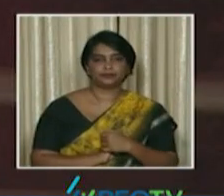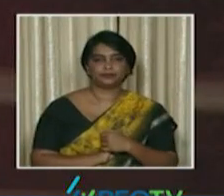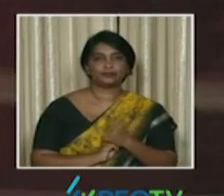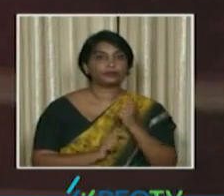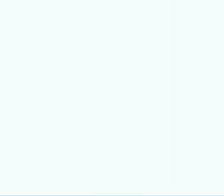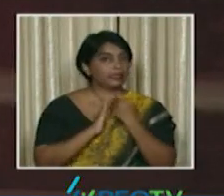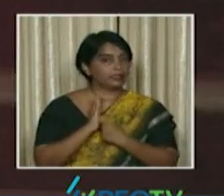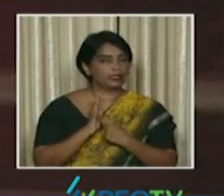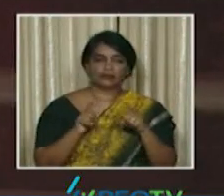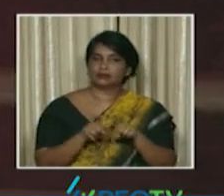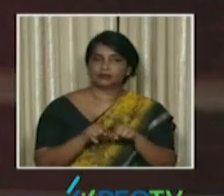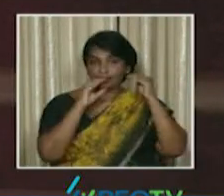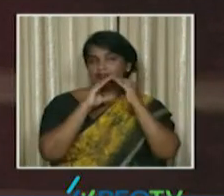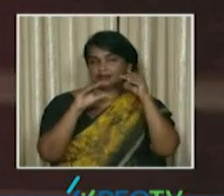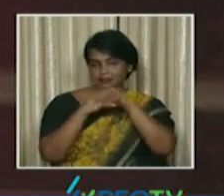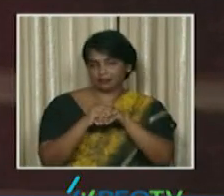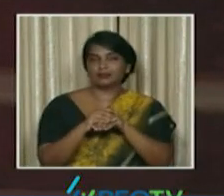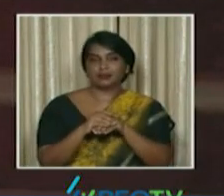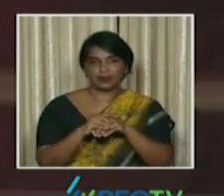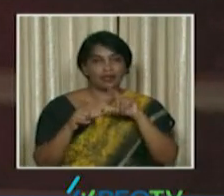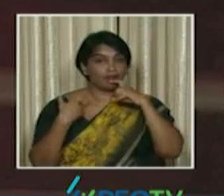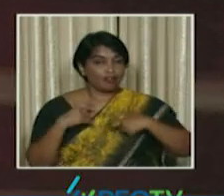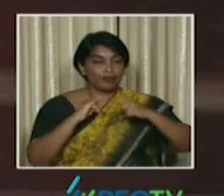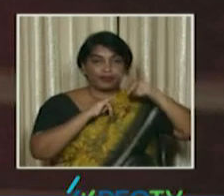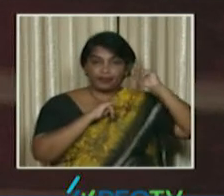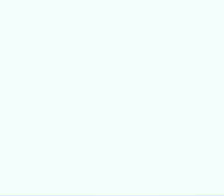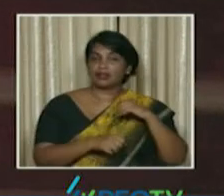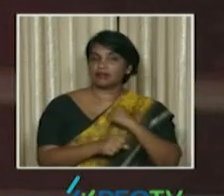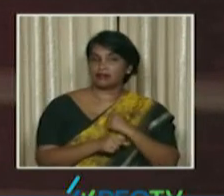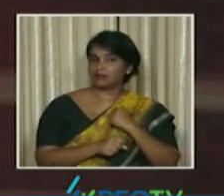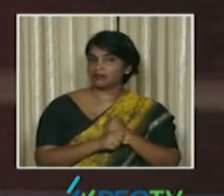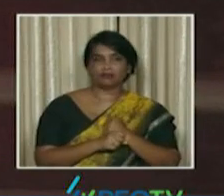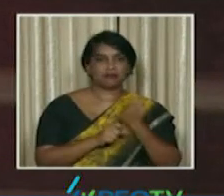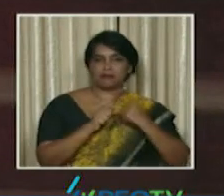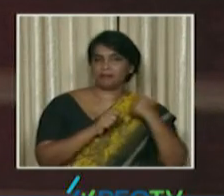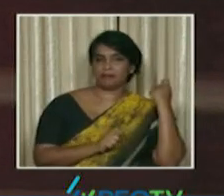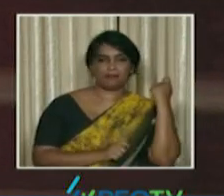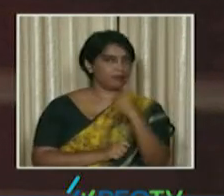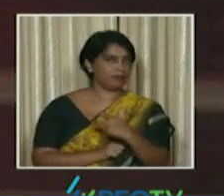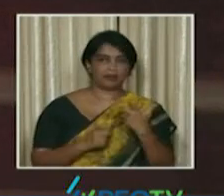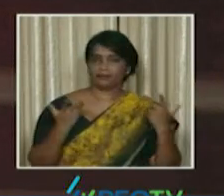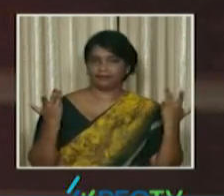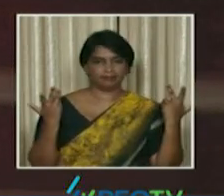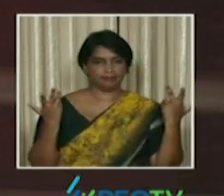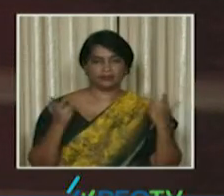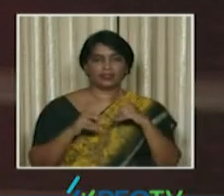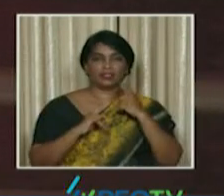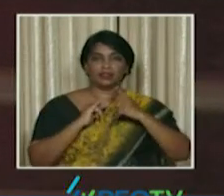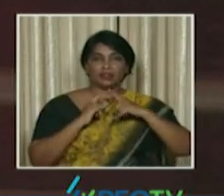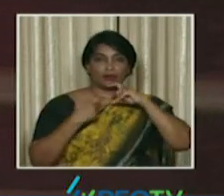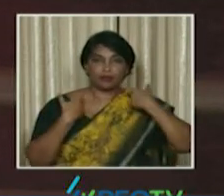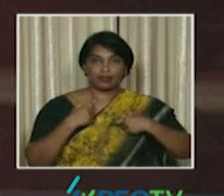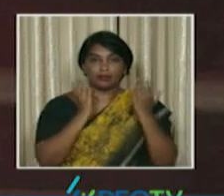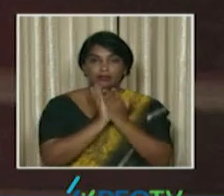ගාස්තු වල වැඩි කිරීමක් සිද්ධ කරලා තිබෙනවා. හැබැයි නීති විද්‍යාලයට රජයෙන් කිසිම මුදලක් ලබා දෙන්නේ නැහැ. නීති විද්‍යාලයට වෙනත්